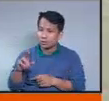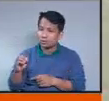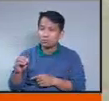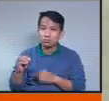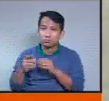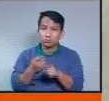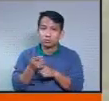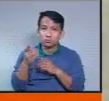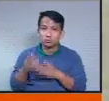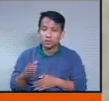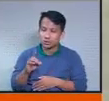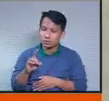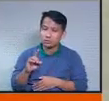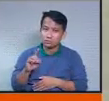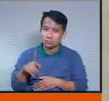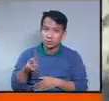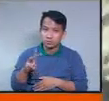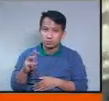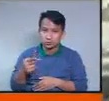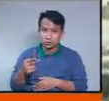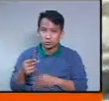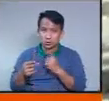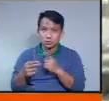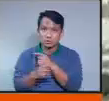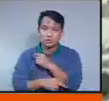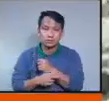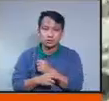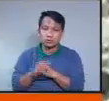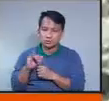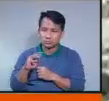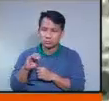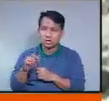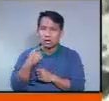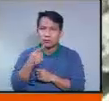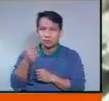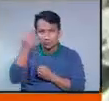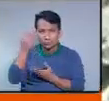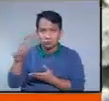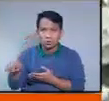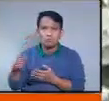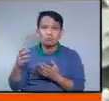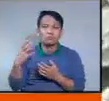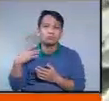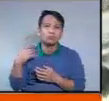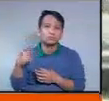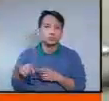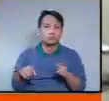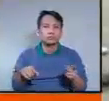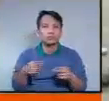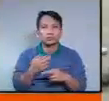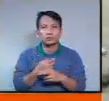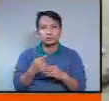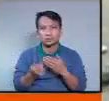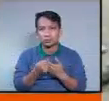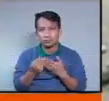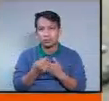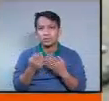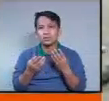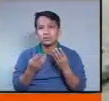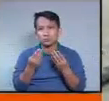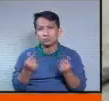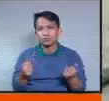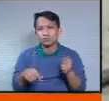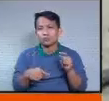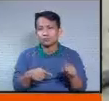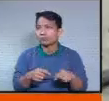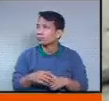ng DPWH Region 11 na si Basir Ibrahim, and according to him, sa ngayon ang ginagawa nila ay temporary solution lang muna.